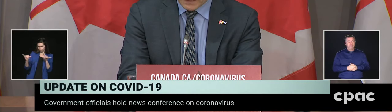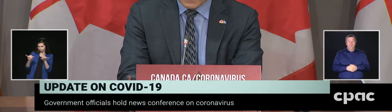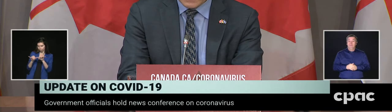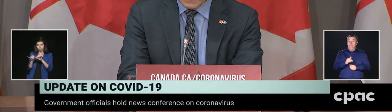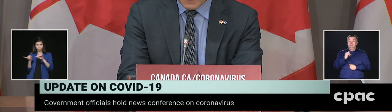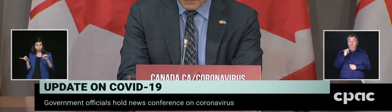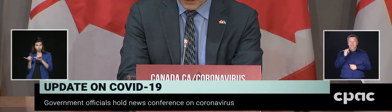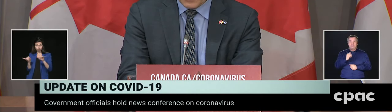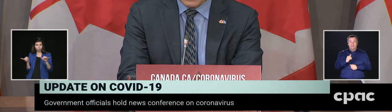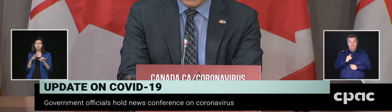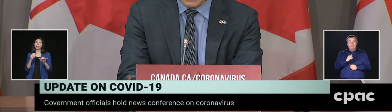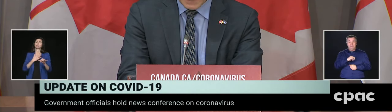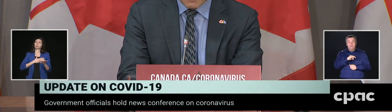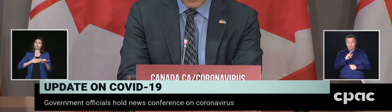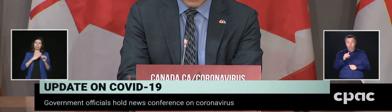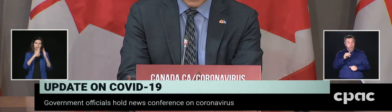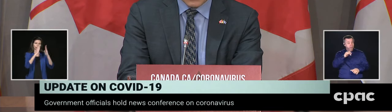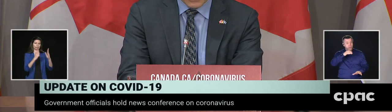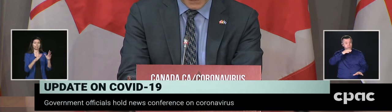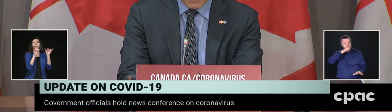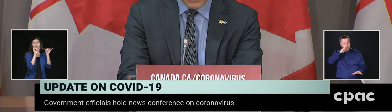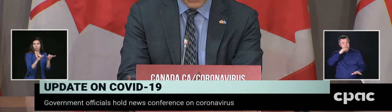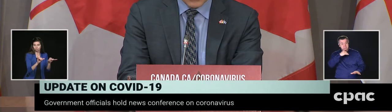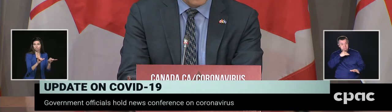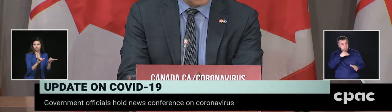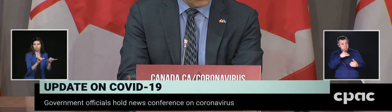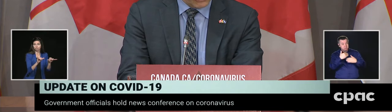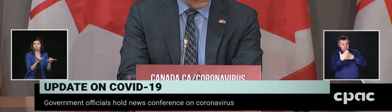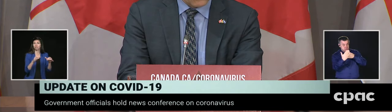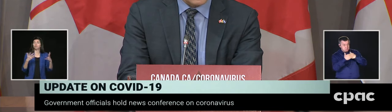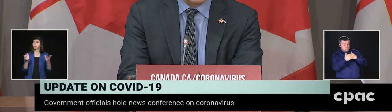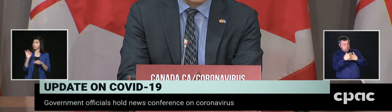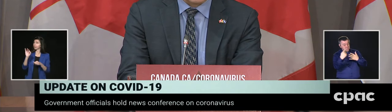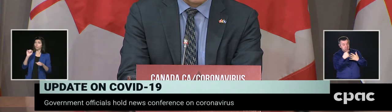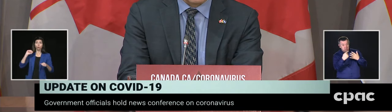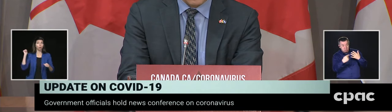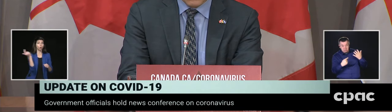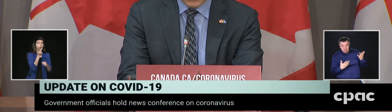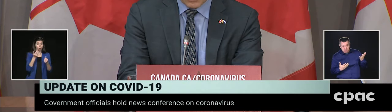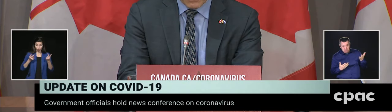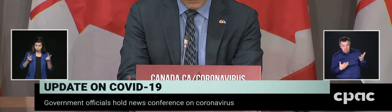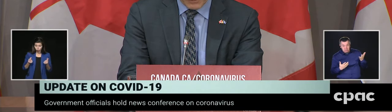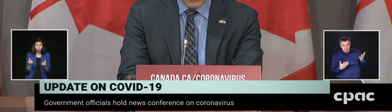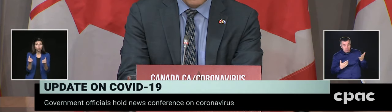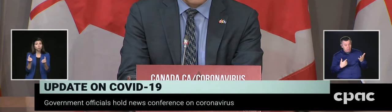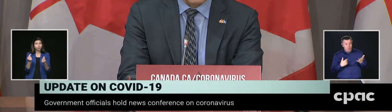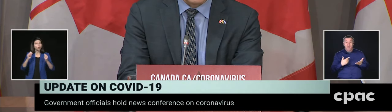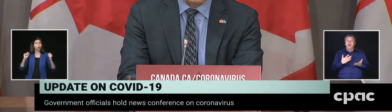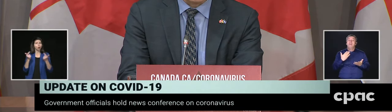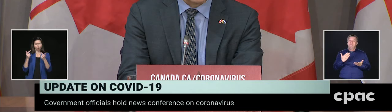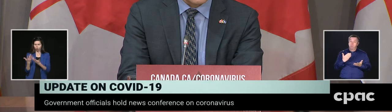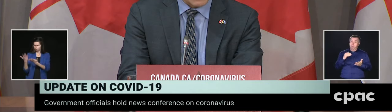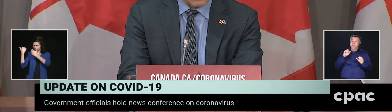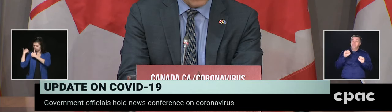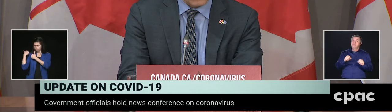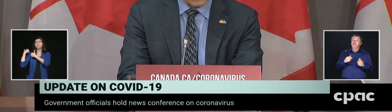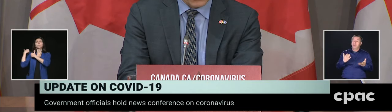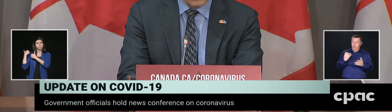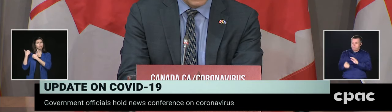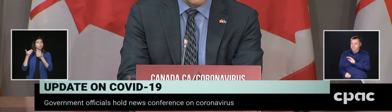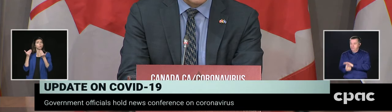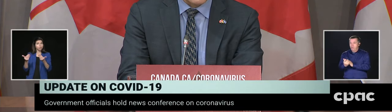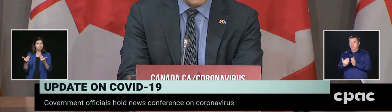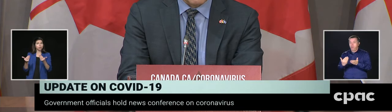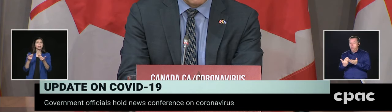Si nous ne conservons pas ces bonnes et importantes habitudes, de nouvelles éclosions peuvent survenir n'importe